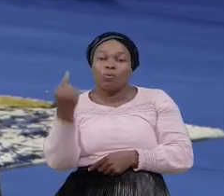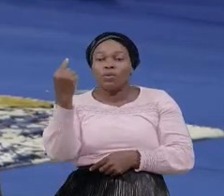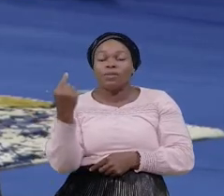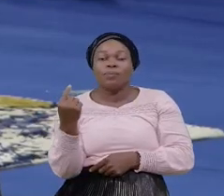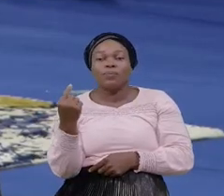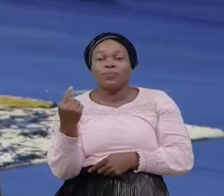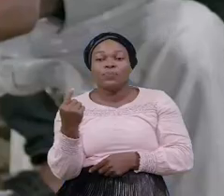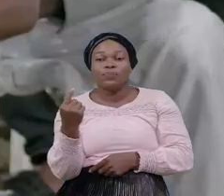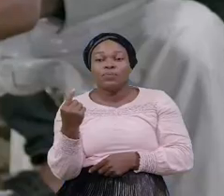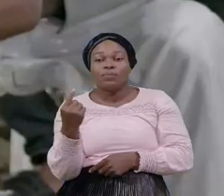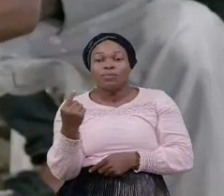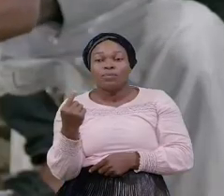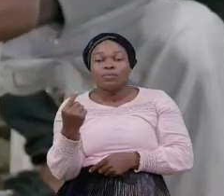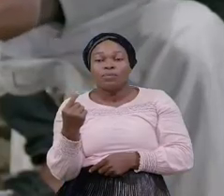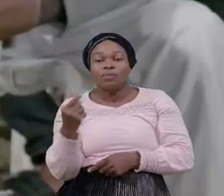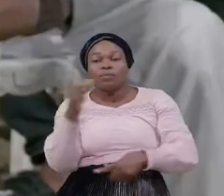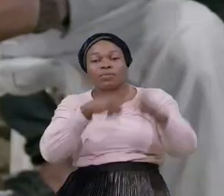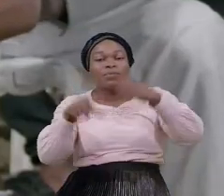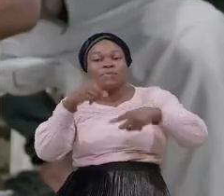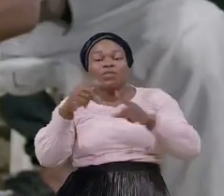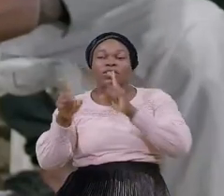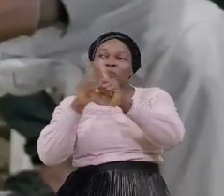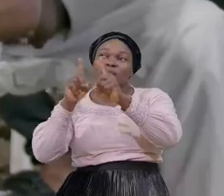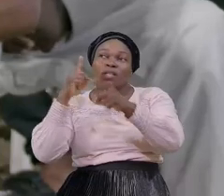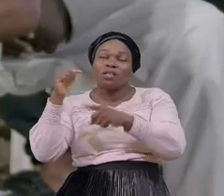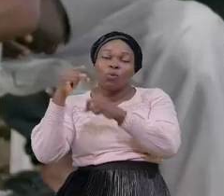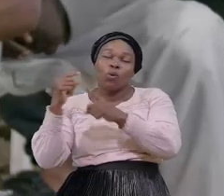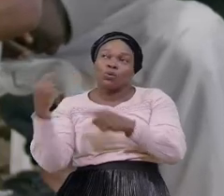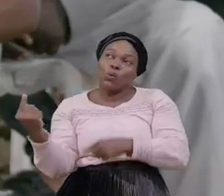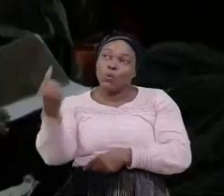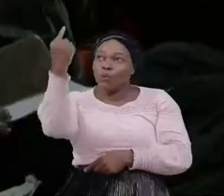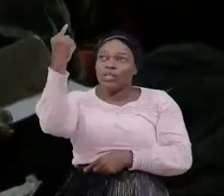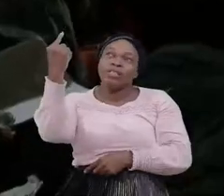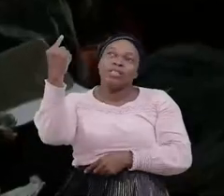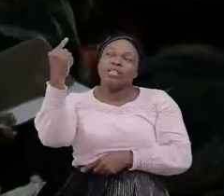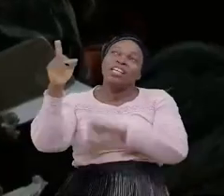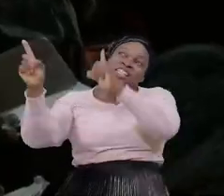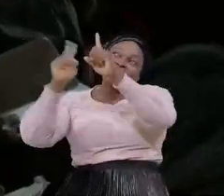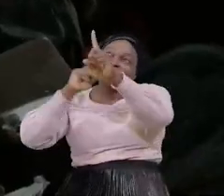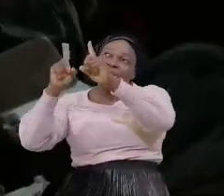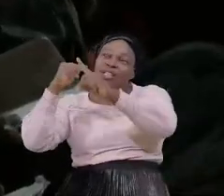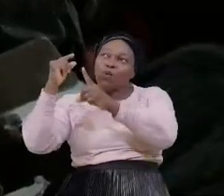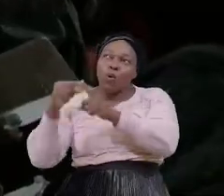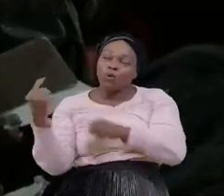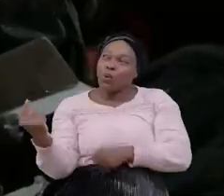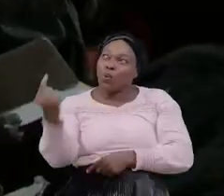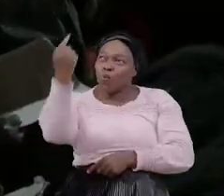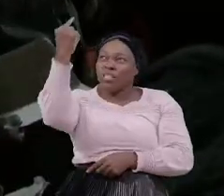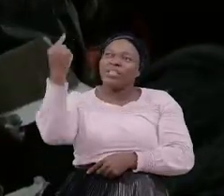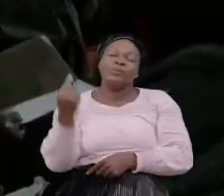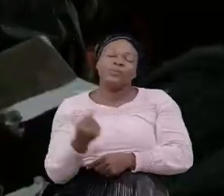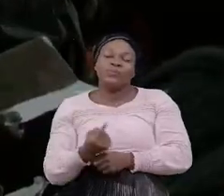un mot. Répétez cela. Dis seulement un mot. Répétez encore cela. Dis seulement un